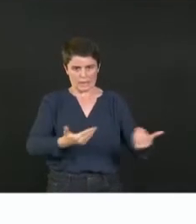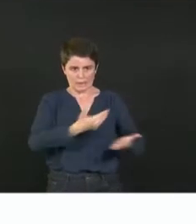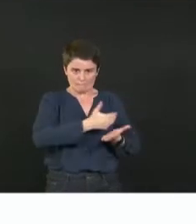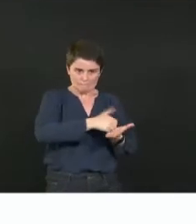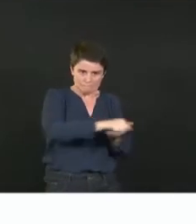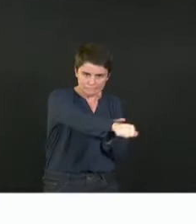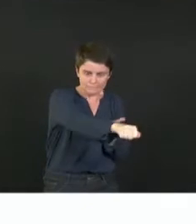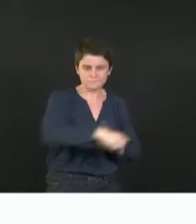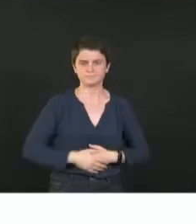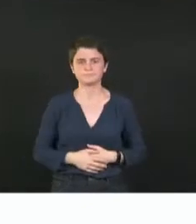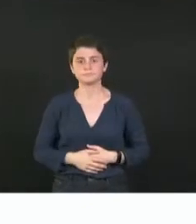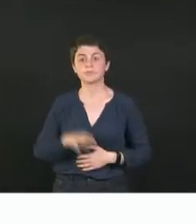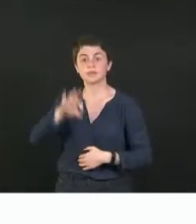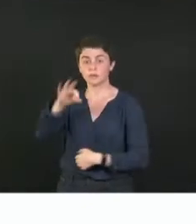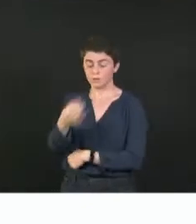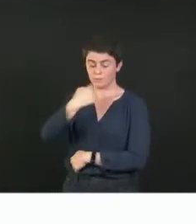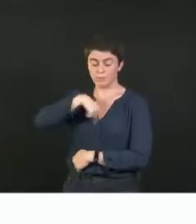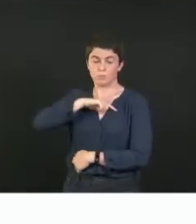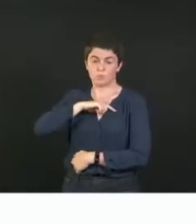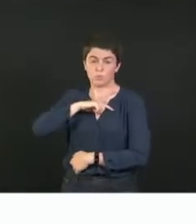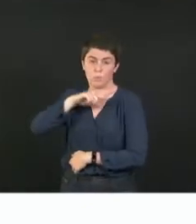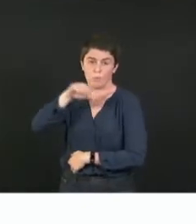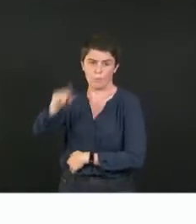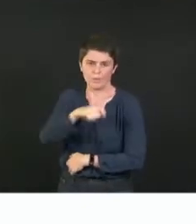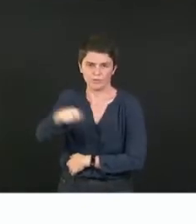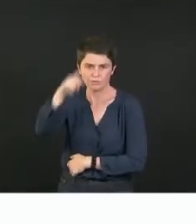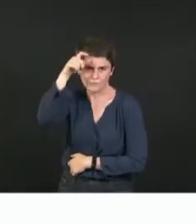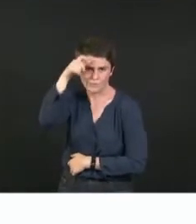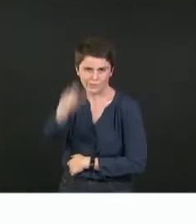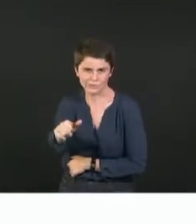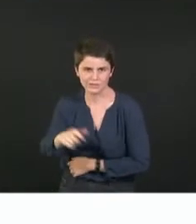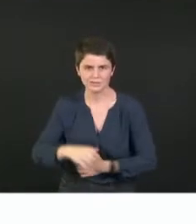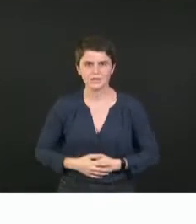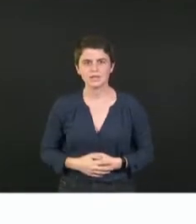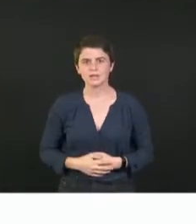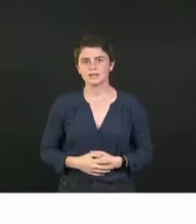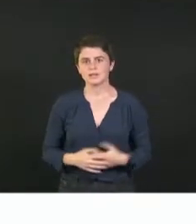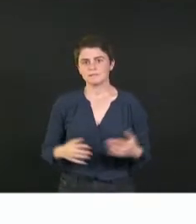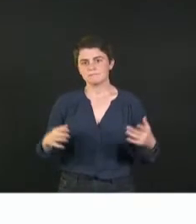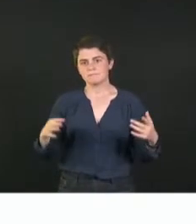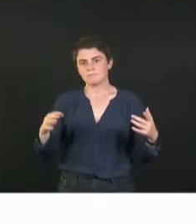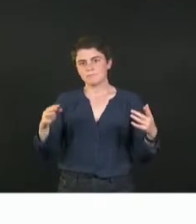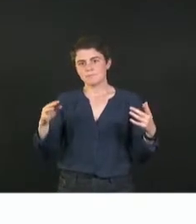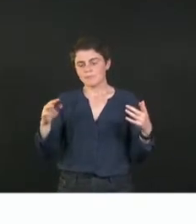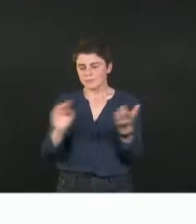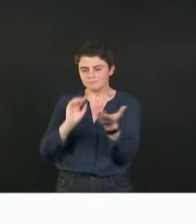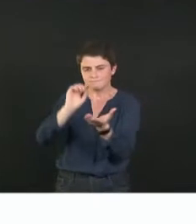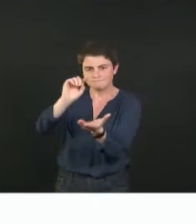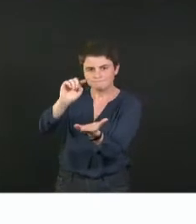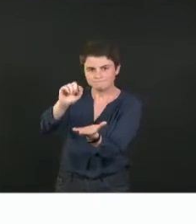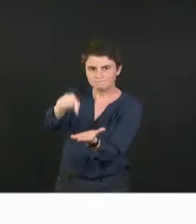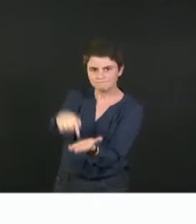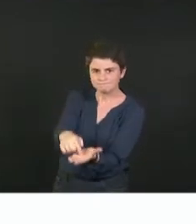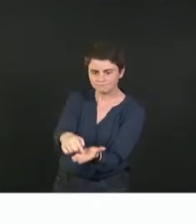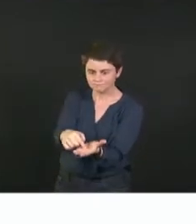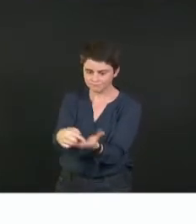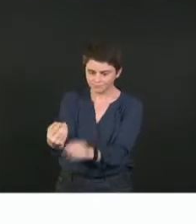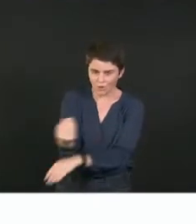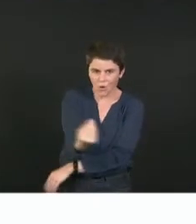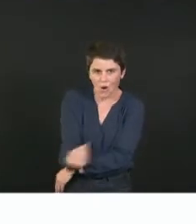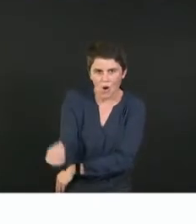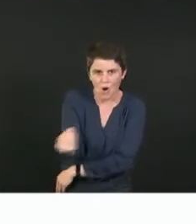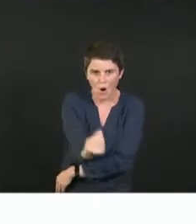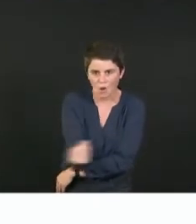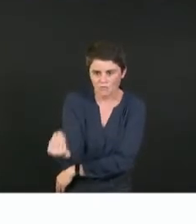Oui, pour nous, c'est une évidence. Alors, c'est d'autant plus sensible ou riche, c'est d'intervenir dans des milieux pour les